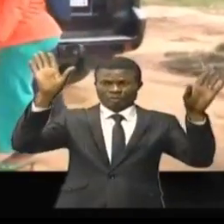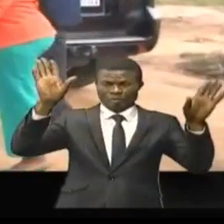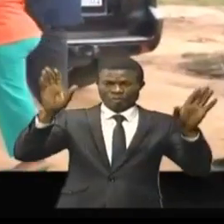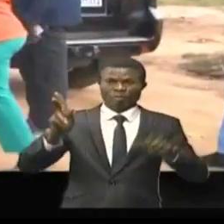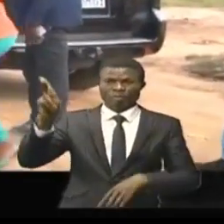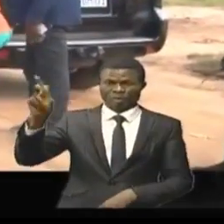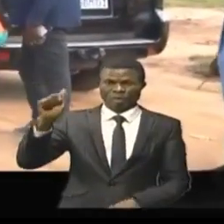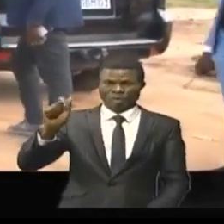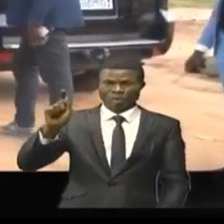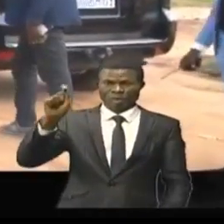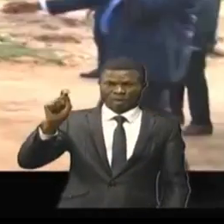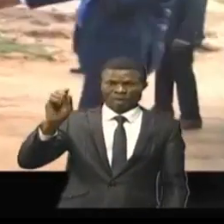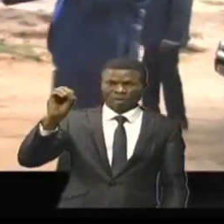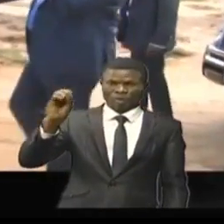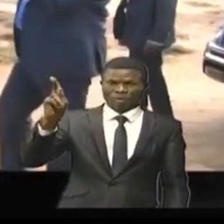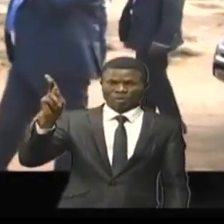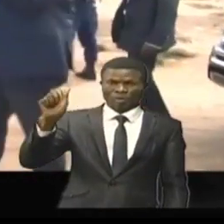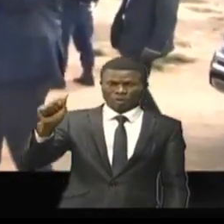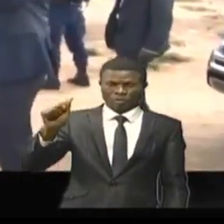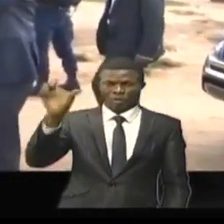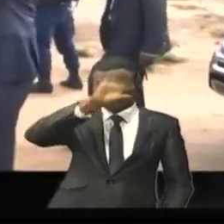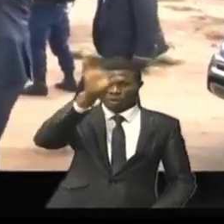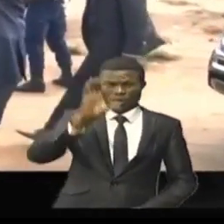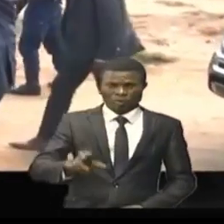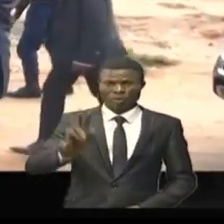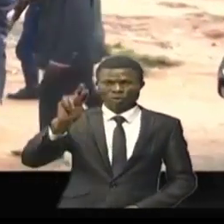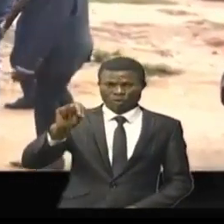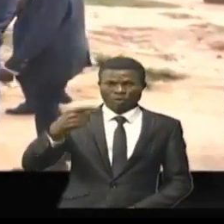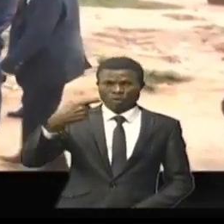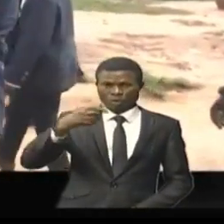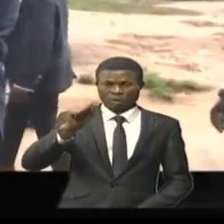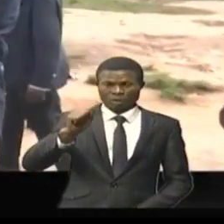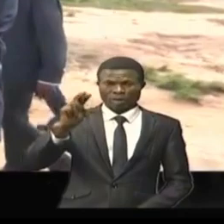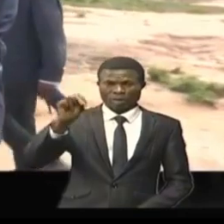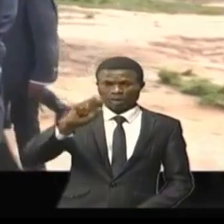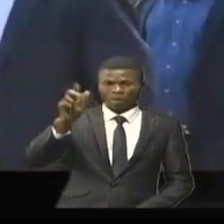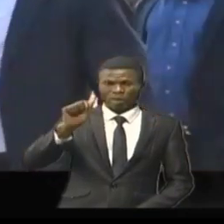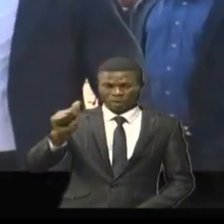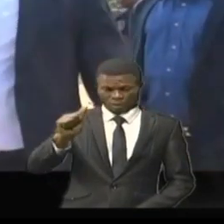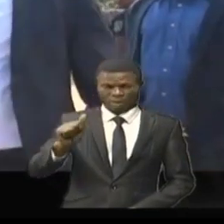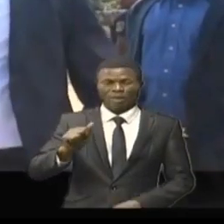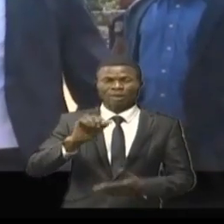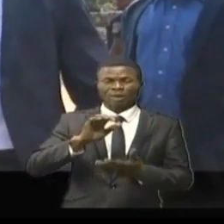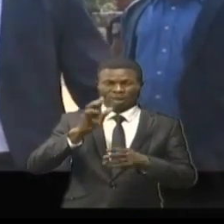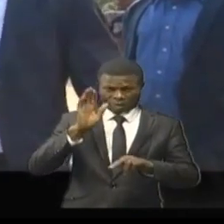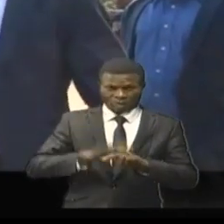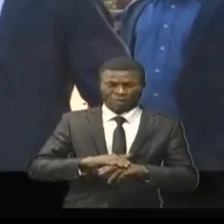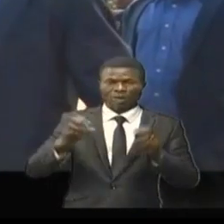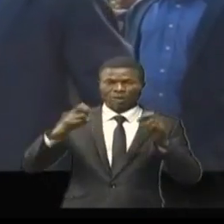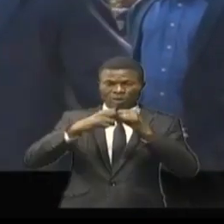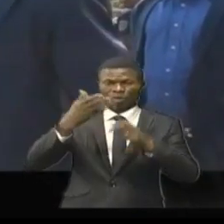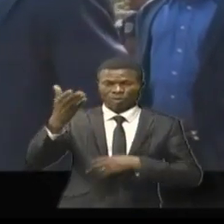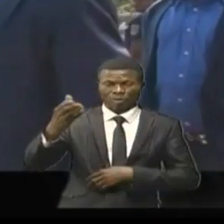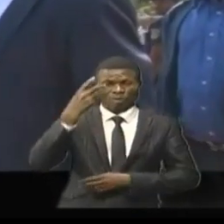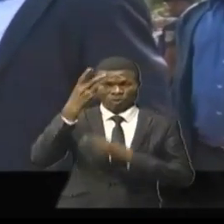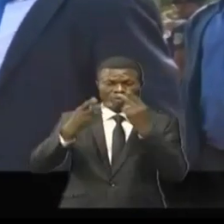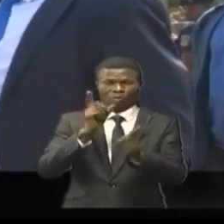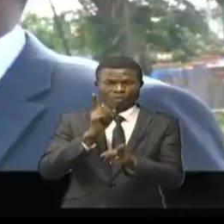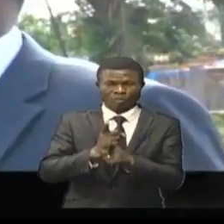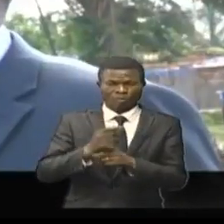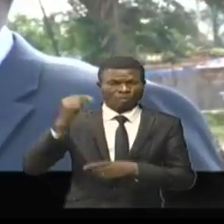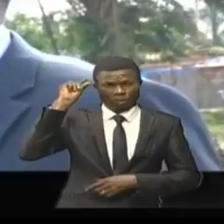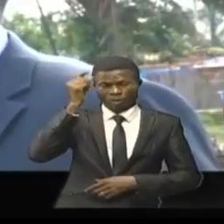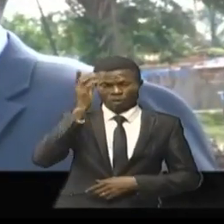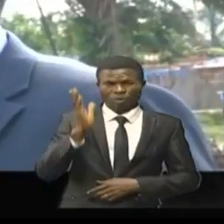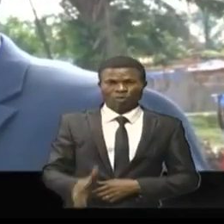Katoka, puis en Deschamps, la commune d'Enganza sera bientôt éclairée. C'est ce qui ressort et explique la visite impromptue du gouverneur de